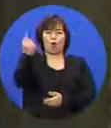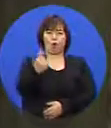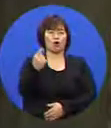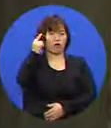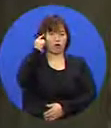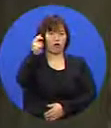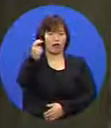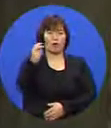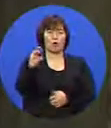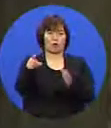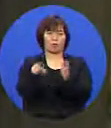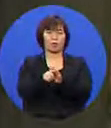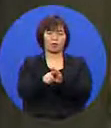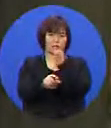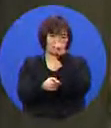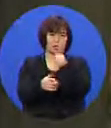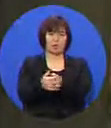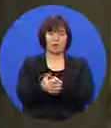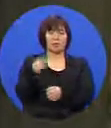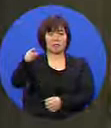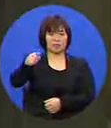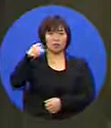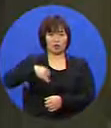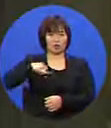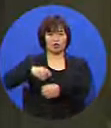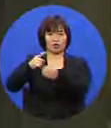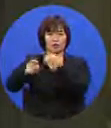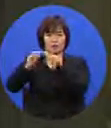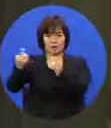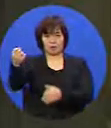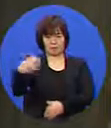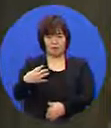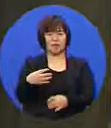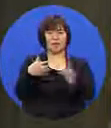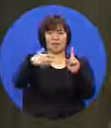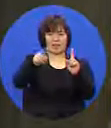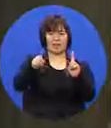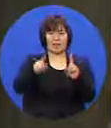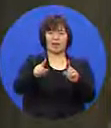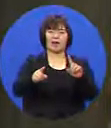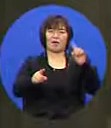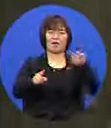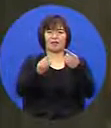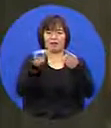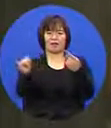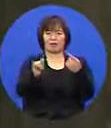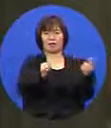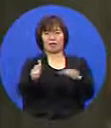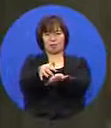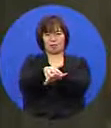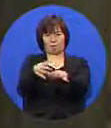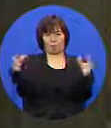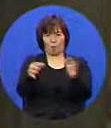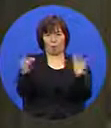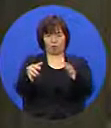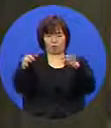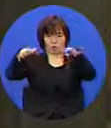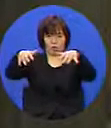것이라고 생각하고 있습니다. 심연 스님께서 제 1차로 100명을 모집을